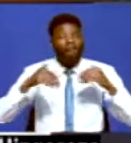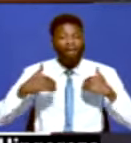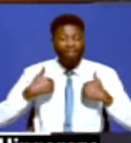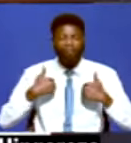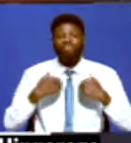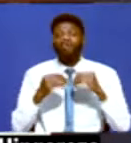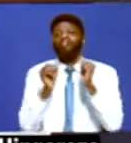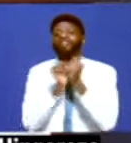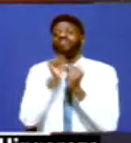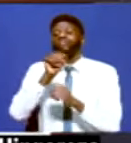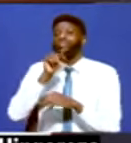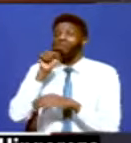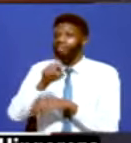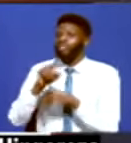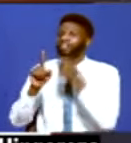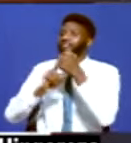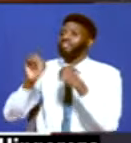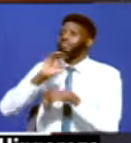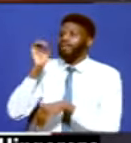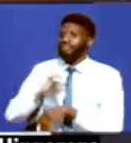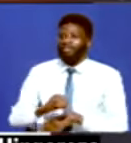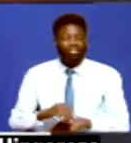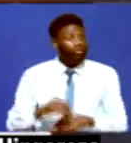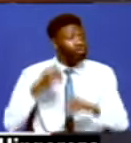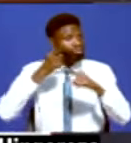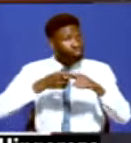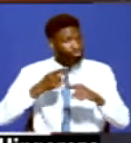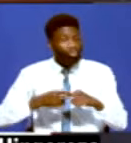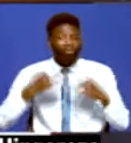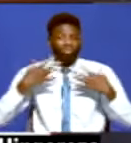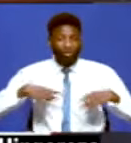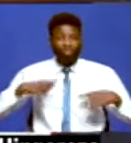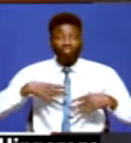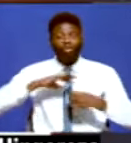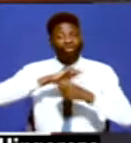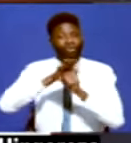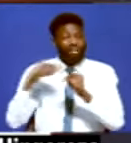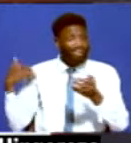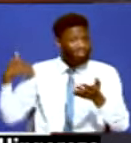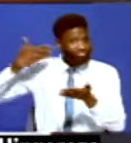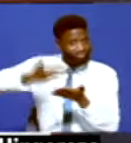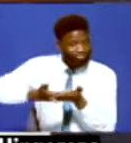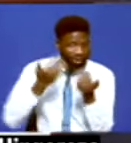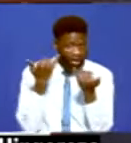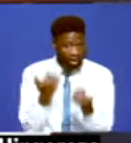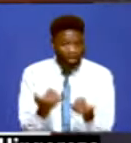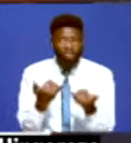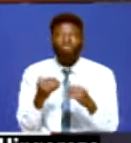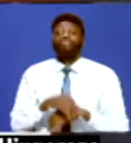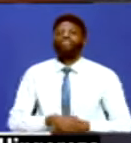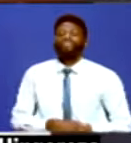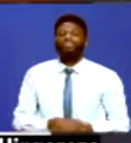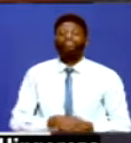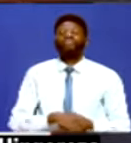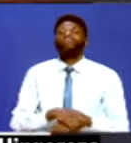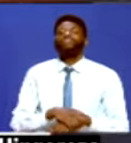15.6%. Jumla ya visa vya ugonjwa huo vilivyo nakiliwa humu nchini kufikia sasa ni